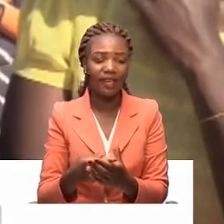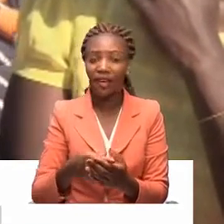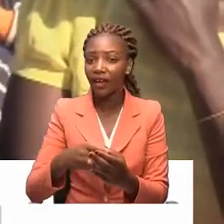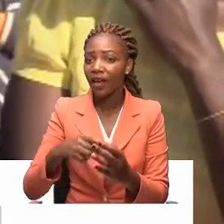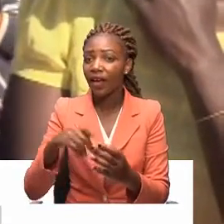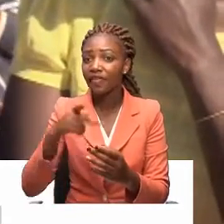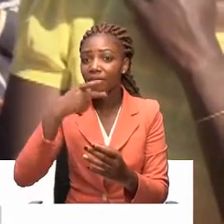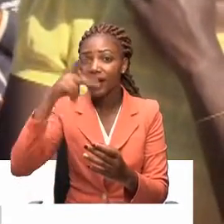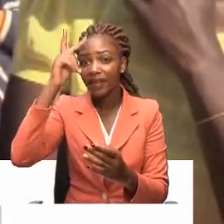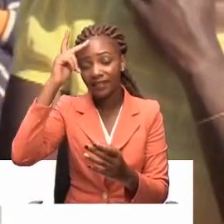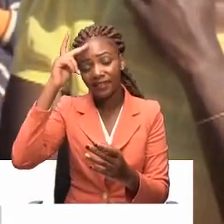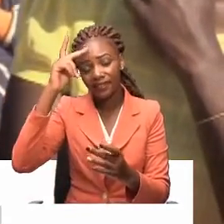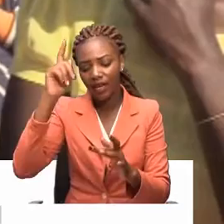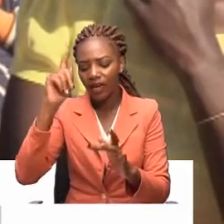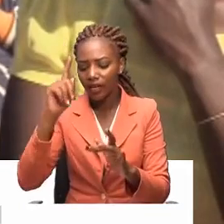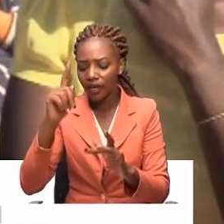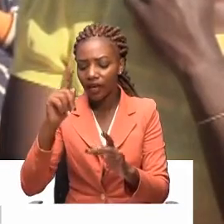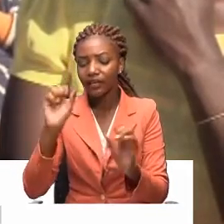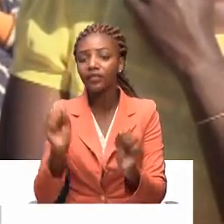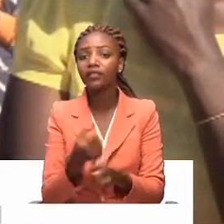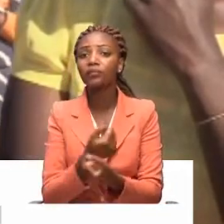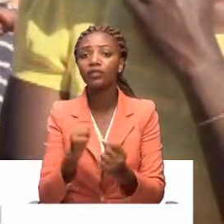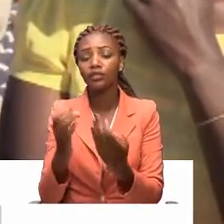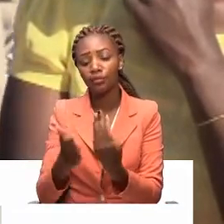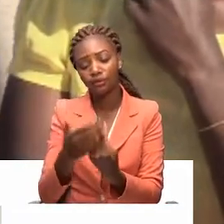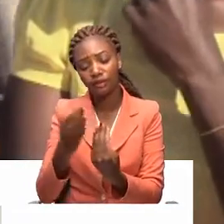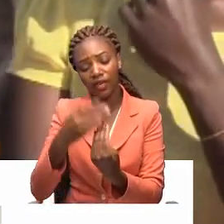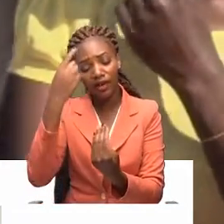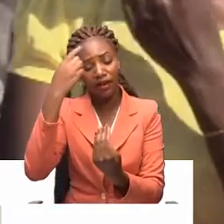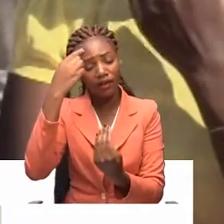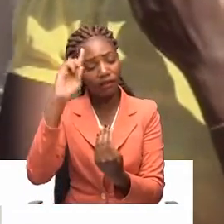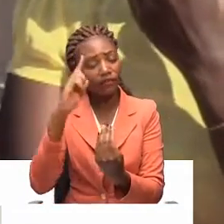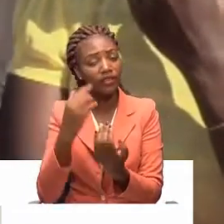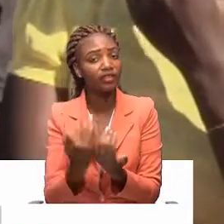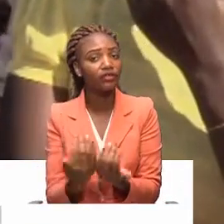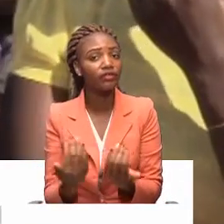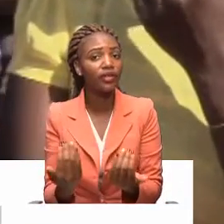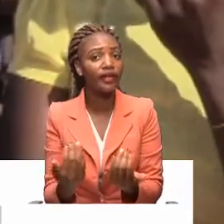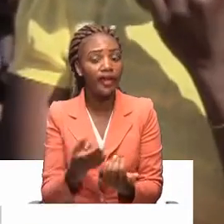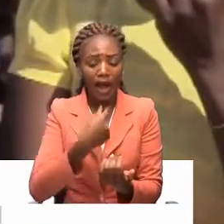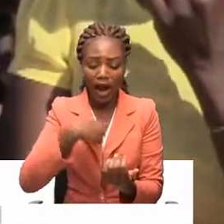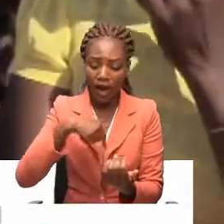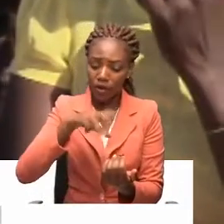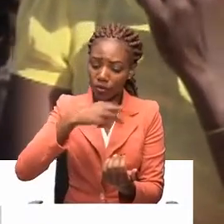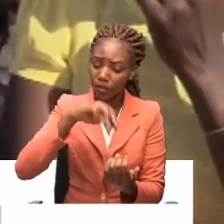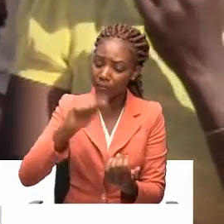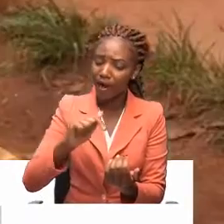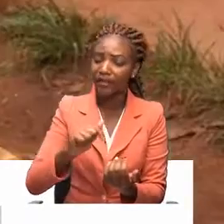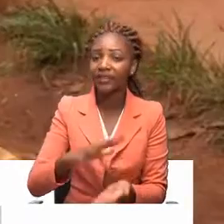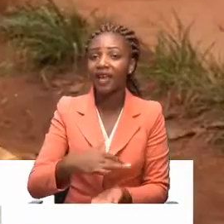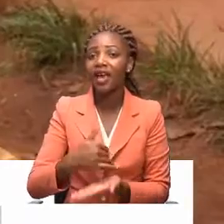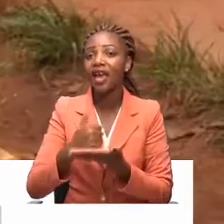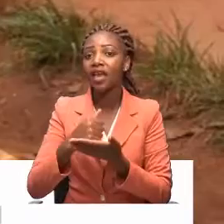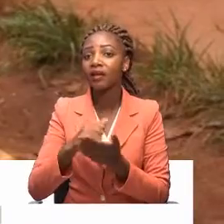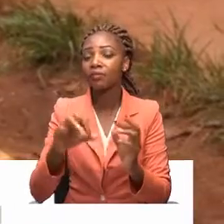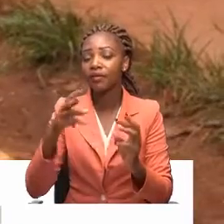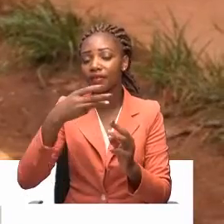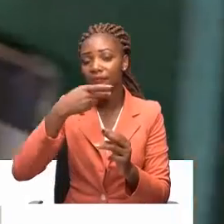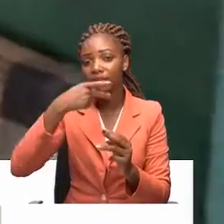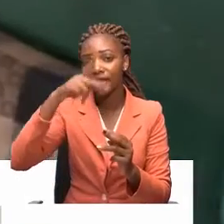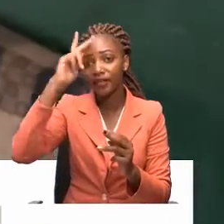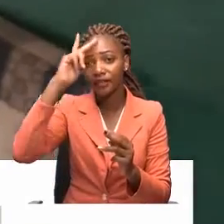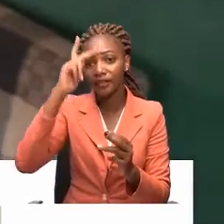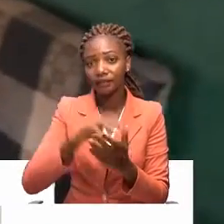hawa nyuma, ni mpaka tu ashikiliwe wamsaidie kuchunga hawa ndio waweze kuwatafutia wale wengine chakula. Shule hii ya Precious